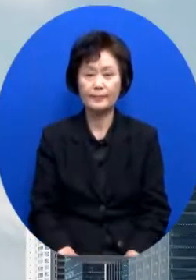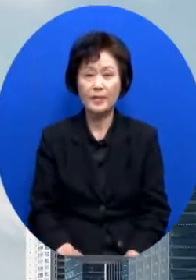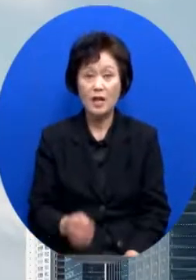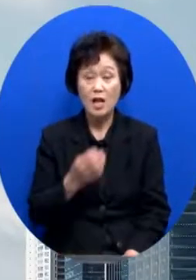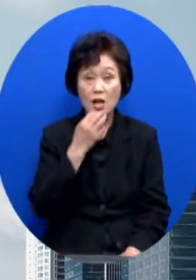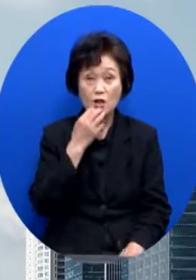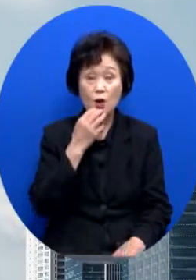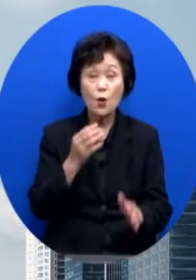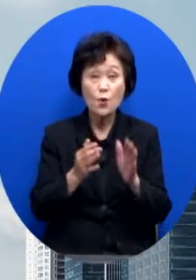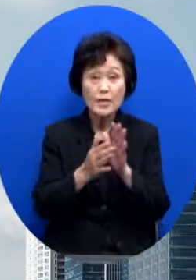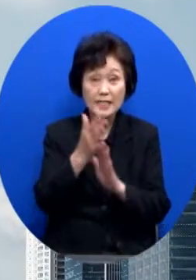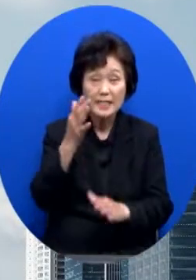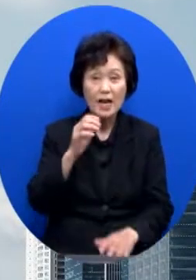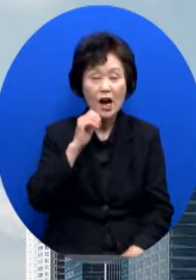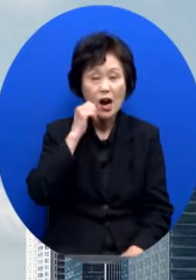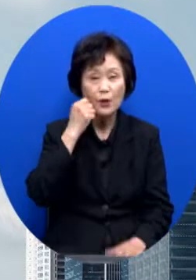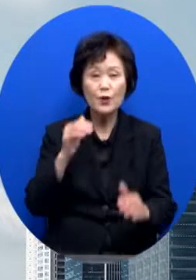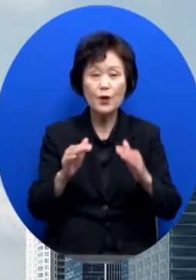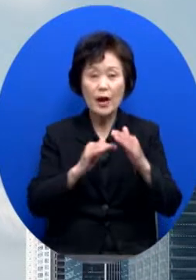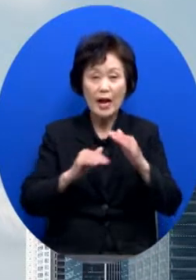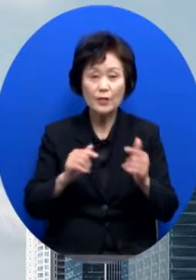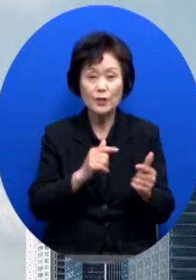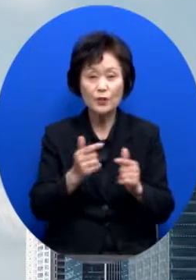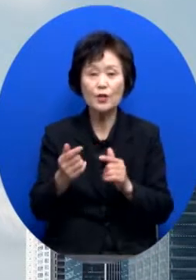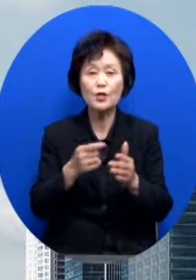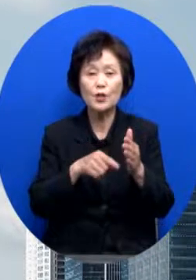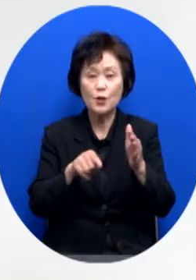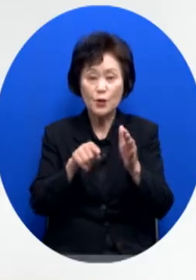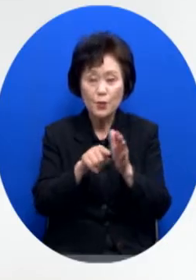서울시가 취약계층을 위한 공공의료 확충에 나섭니다.